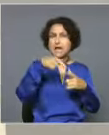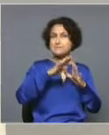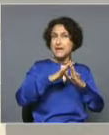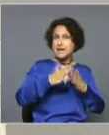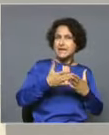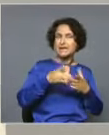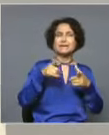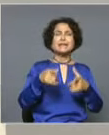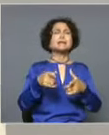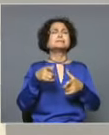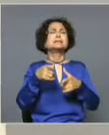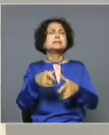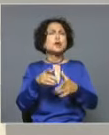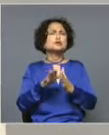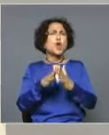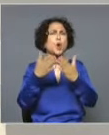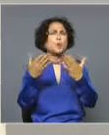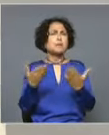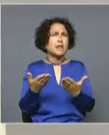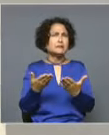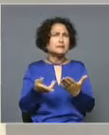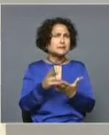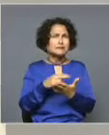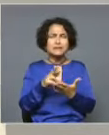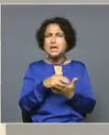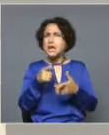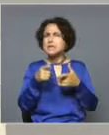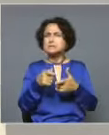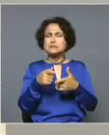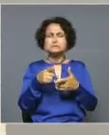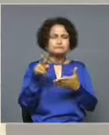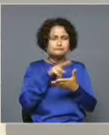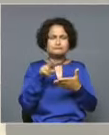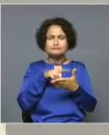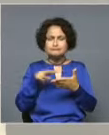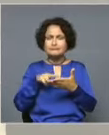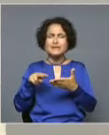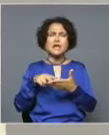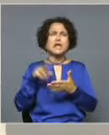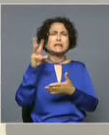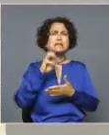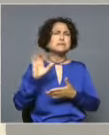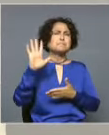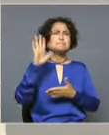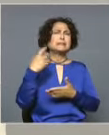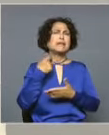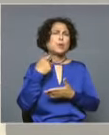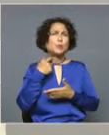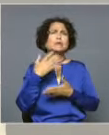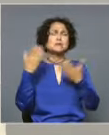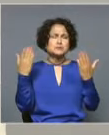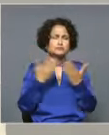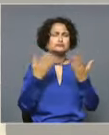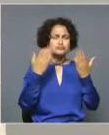мисли романа на Храбъл. Много се е начел през 35-те години в